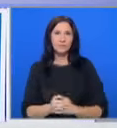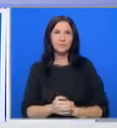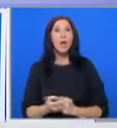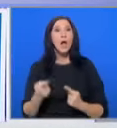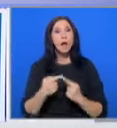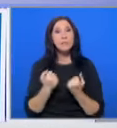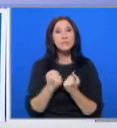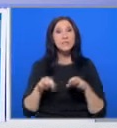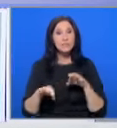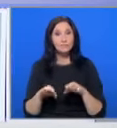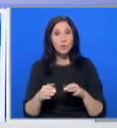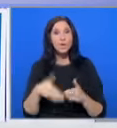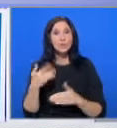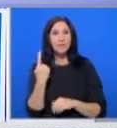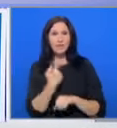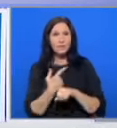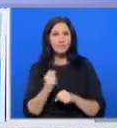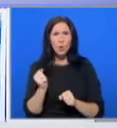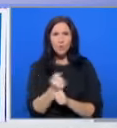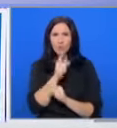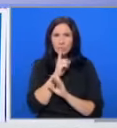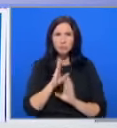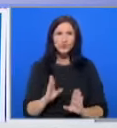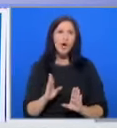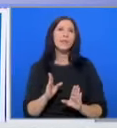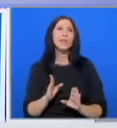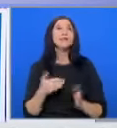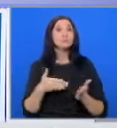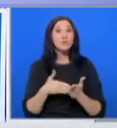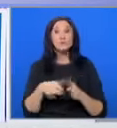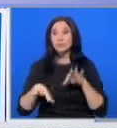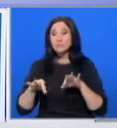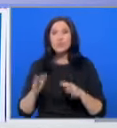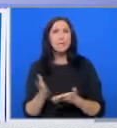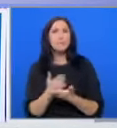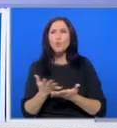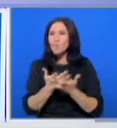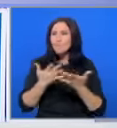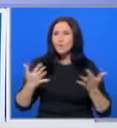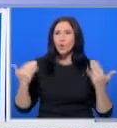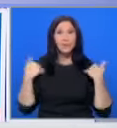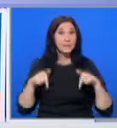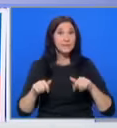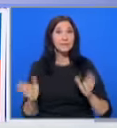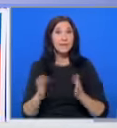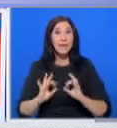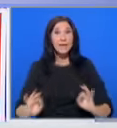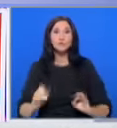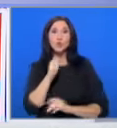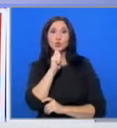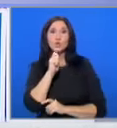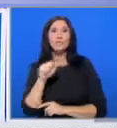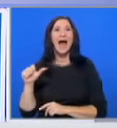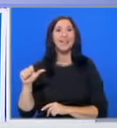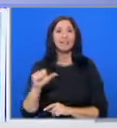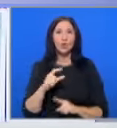Към местните избори сега. След седмица упорито мълчание, с мотив, че се избира между много кандидати, днес стана ясно, че журналистът